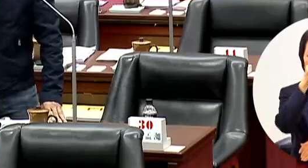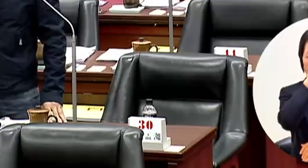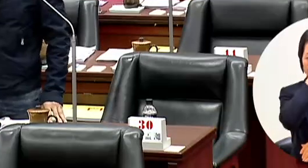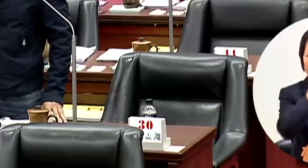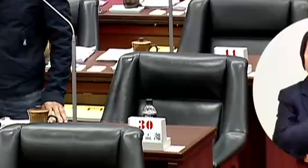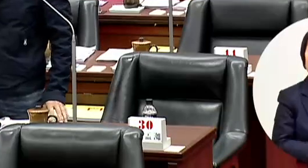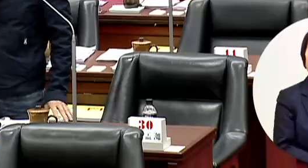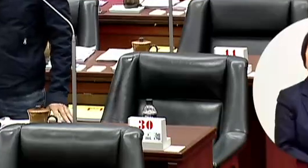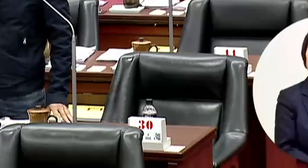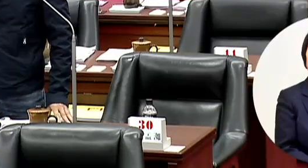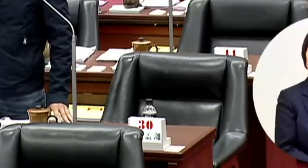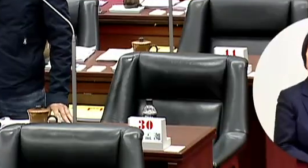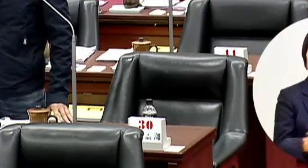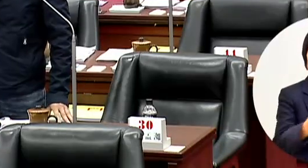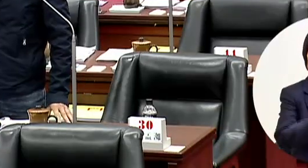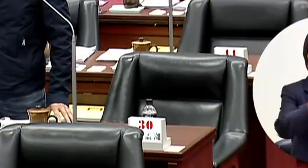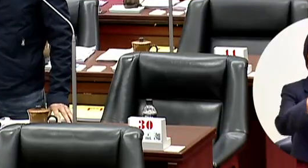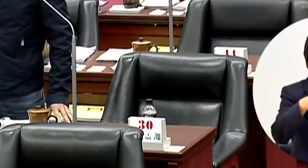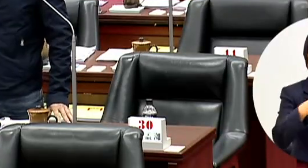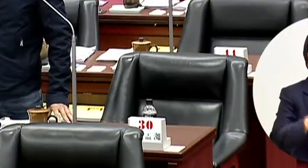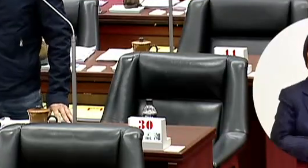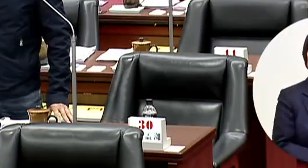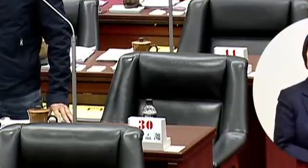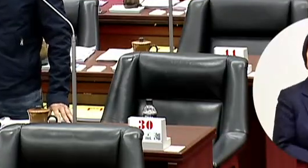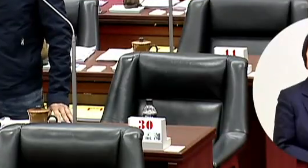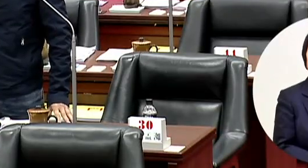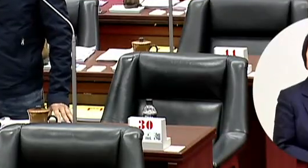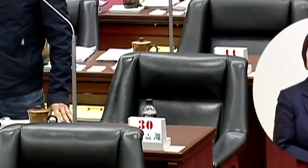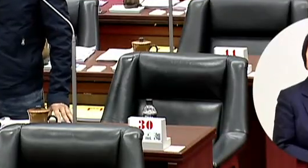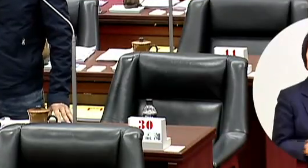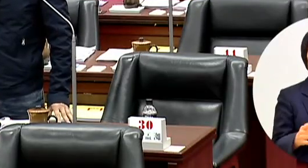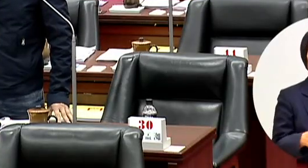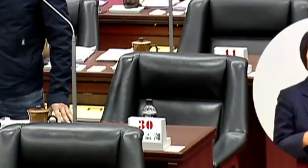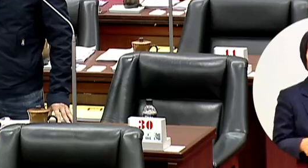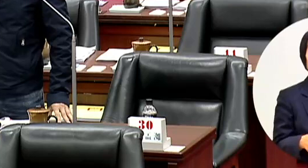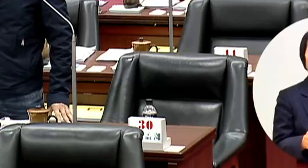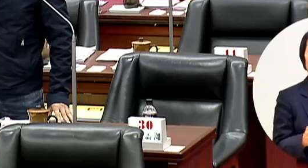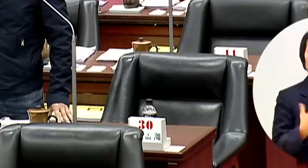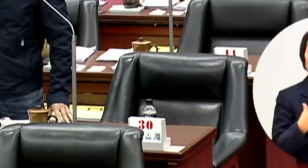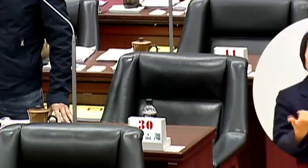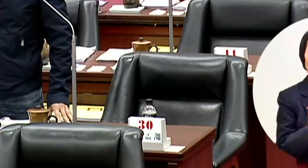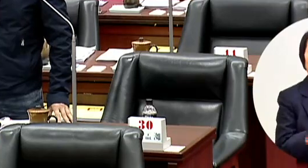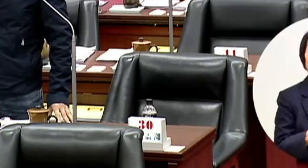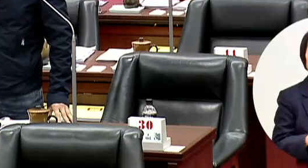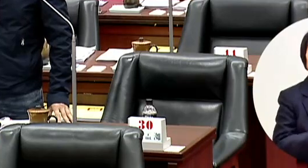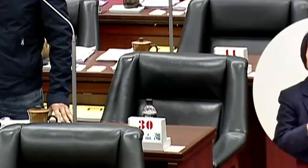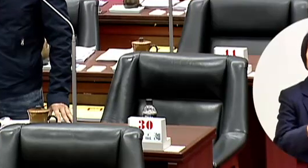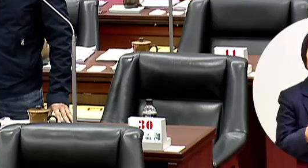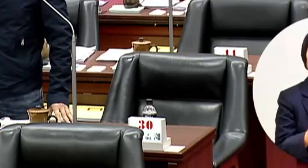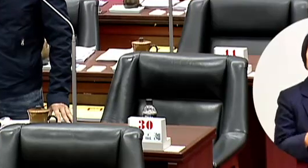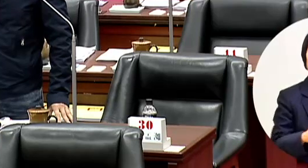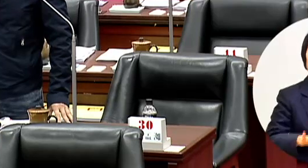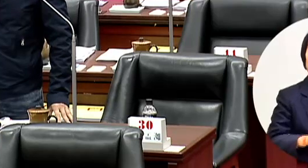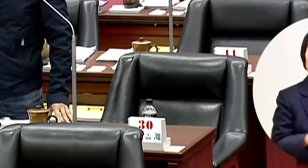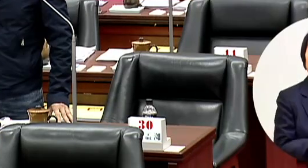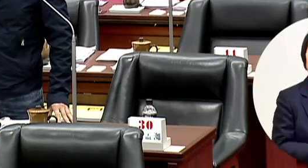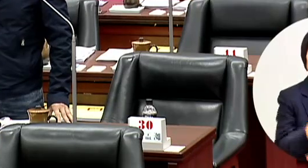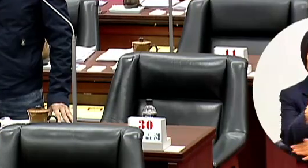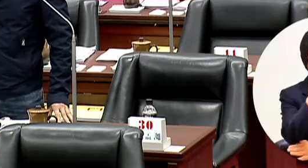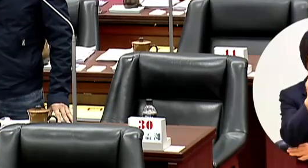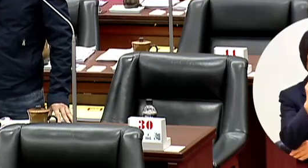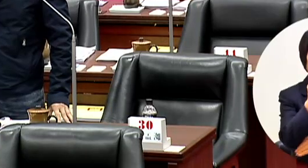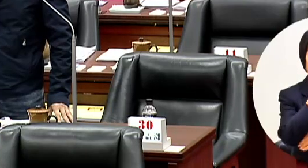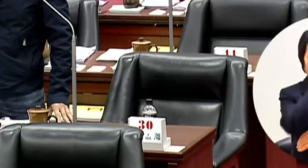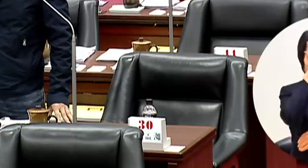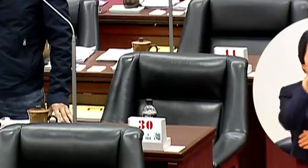有散会，我们是代表无党籍团结联盟哈来做政党的质询。首先，真的是谢